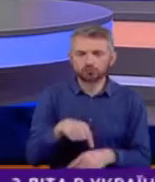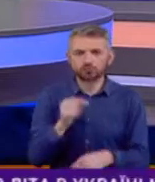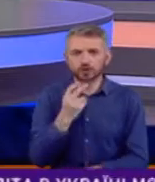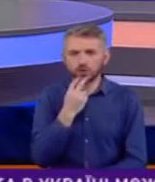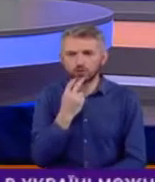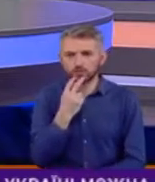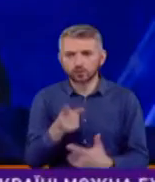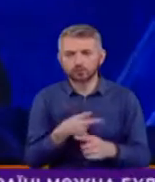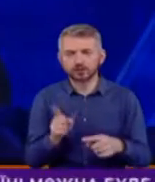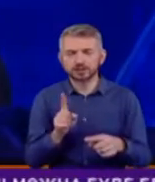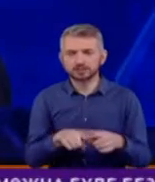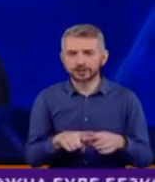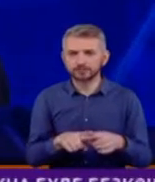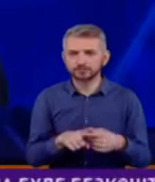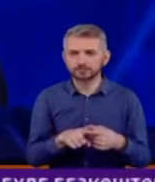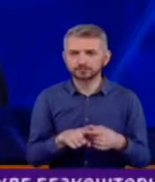гумору, чи це